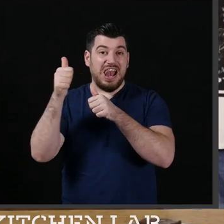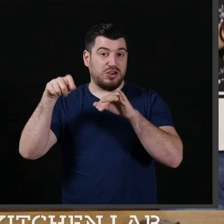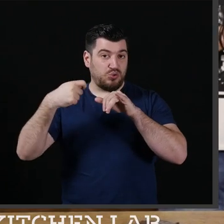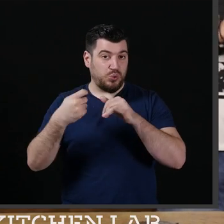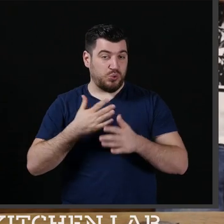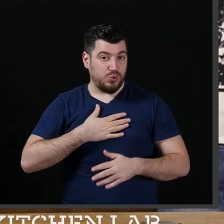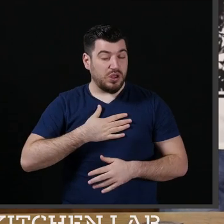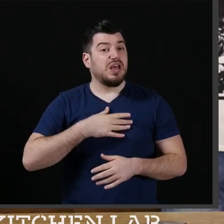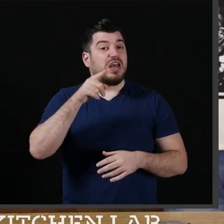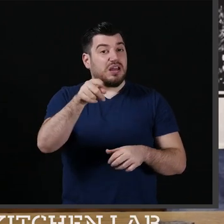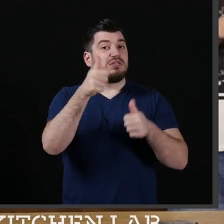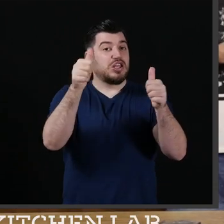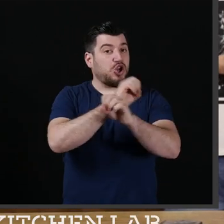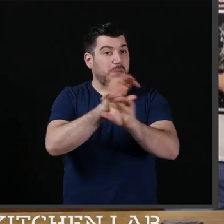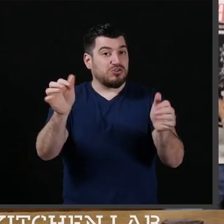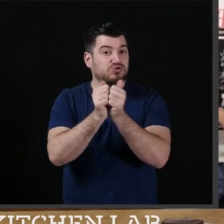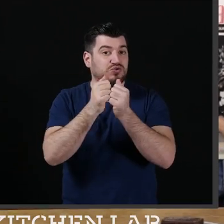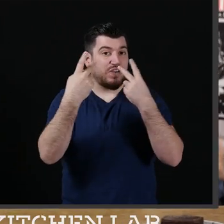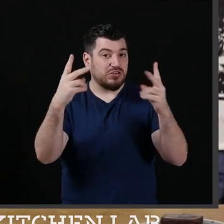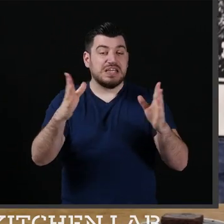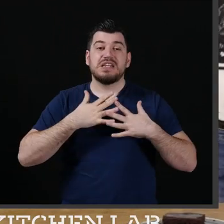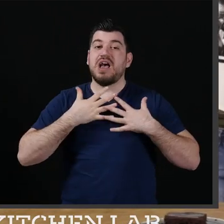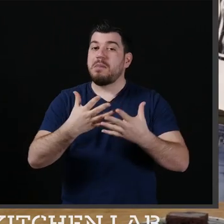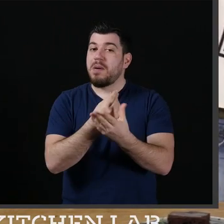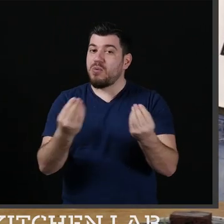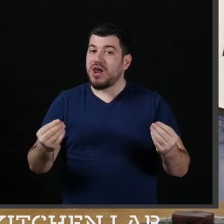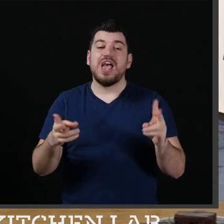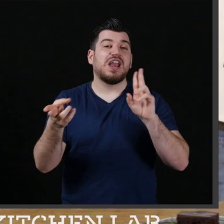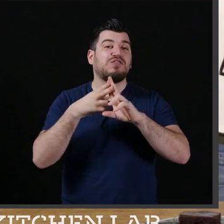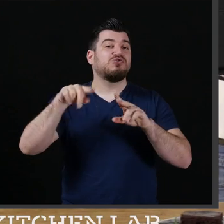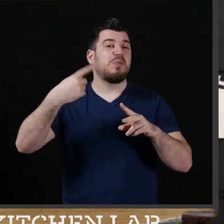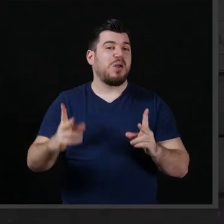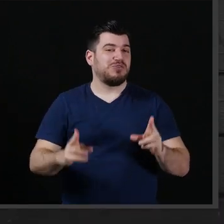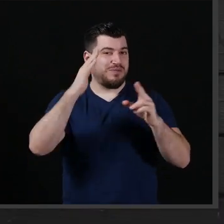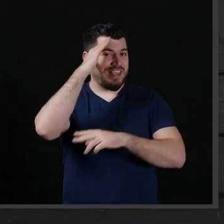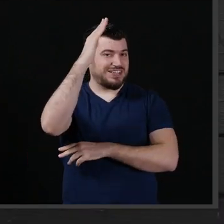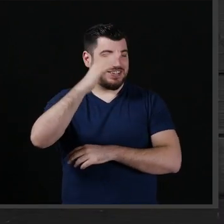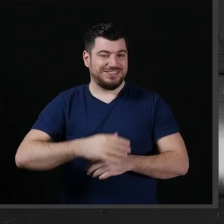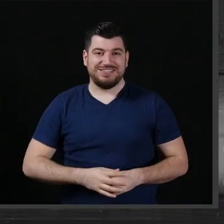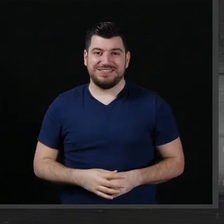like, μοιραστείτε το με τους φίλους σας. Σας αγαπάμε πολύ. Ραντεβού στο επόμενό μας επεισόδιο. Γεια σας!